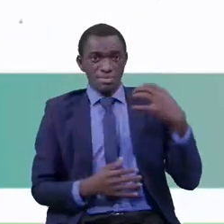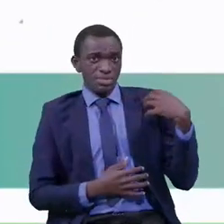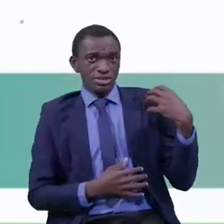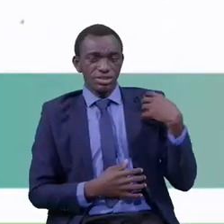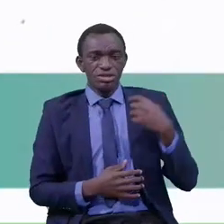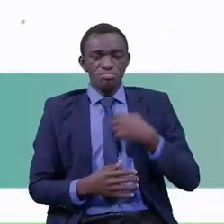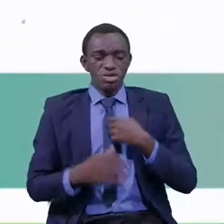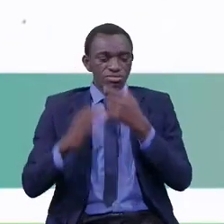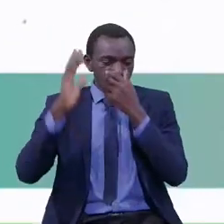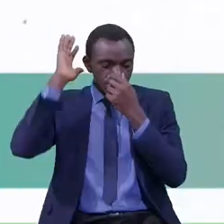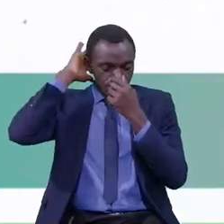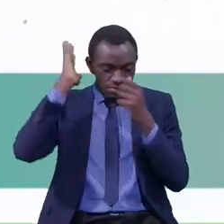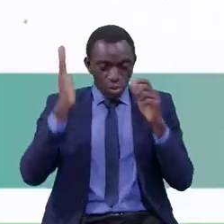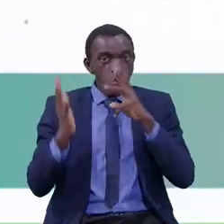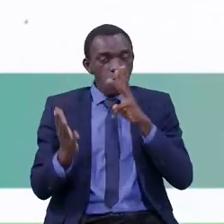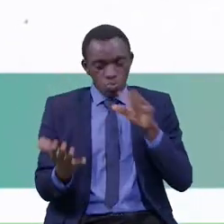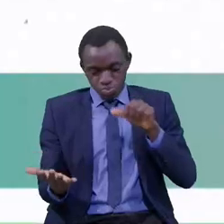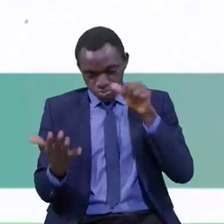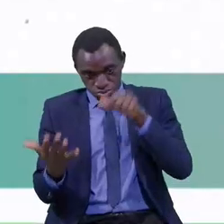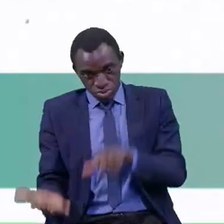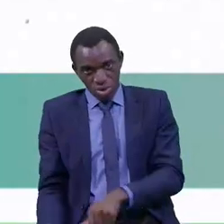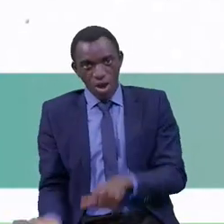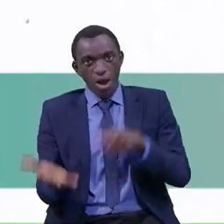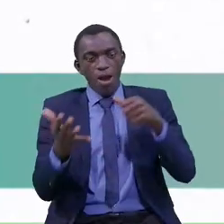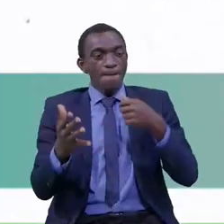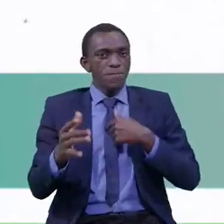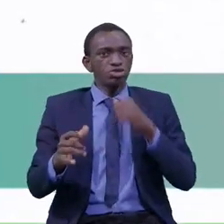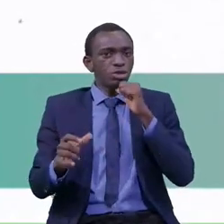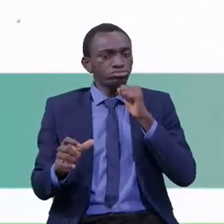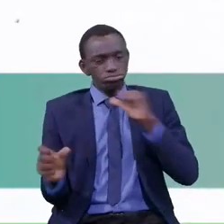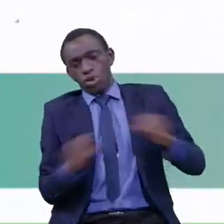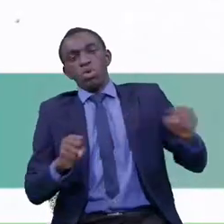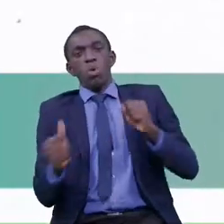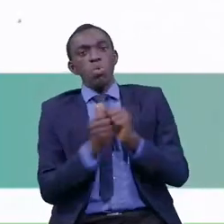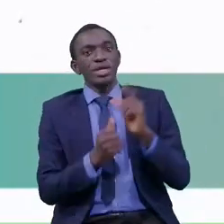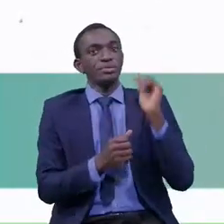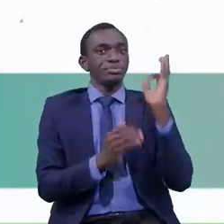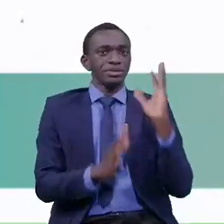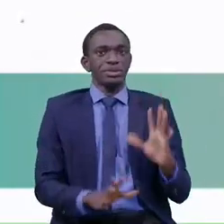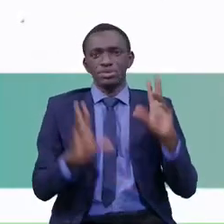du baptême. Vous ne luttez pas avec la personne qui vous baptise.